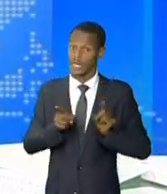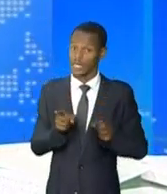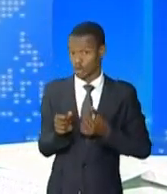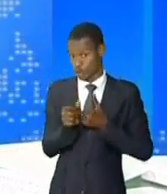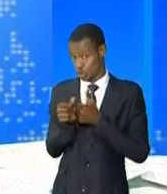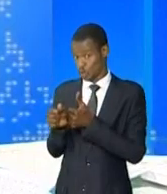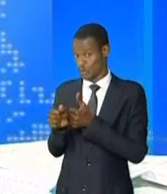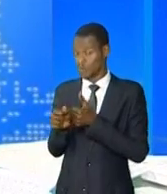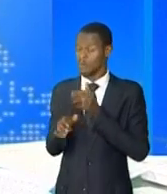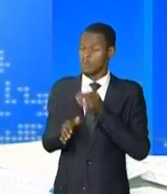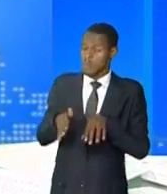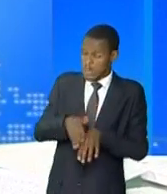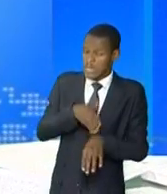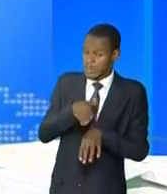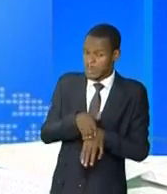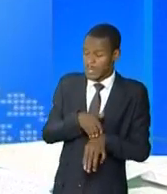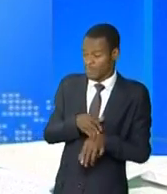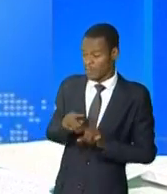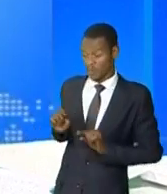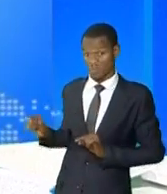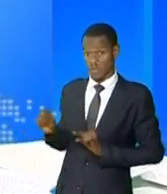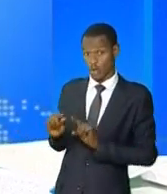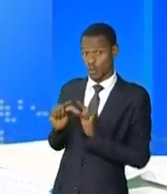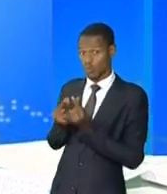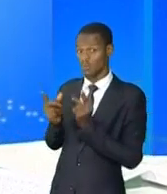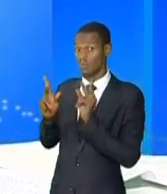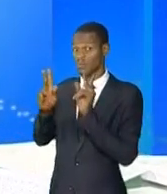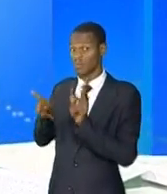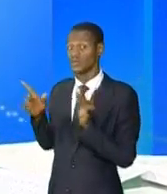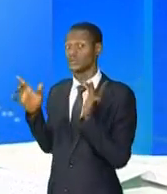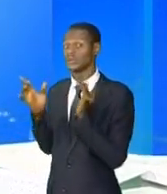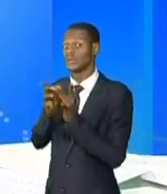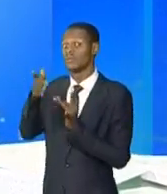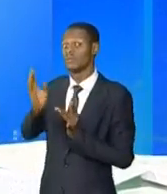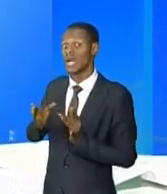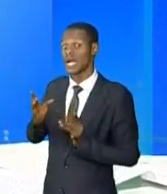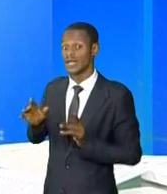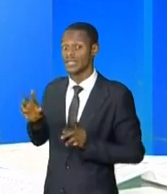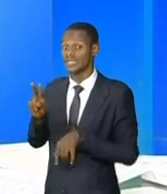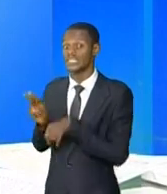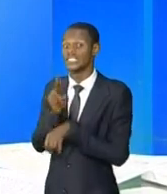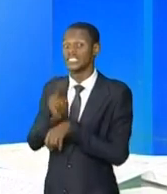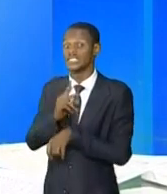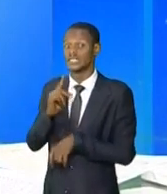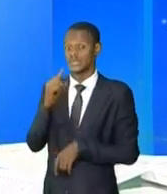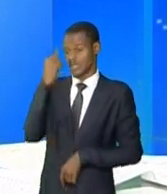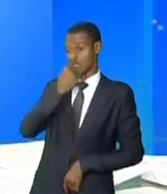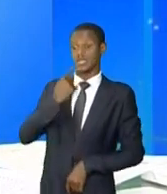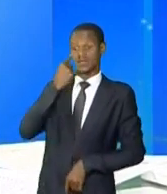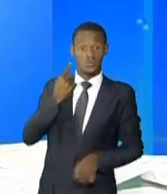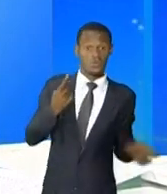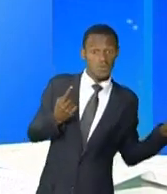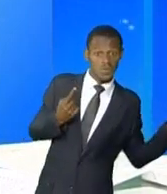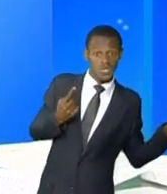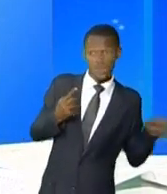situations et sont à l'œuvre pour mettre hors d'état de nuire ces escrocs usurpateurs d'identité qui,